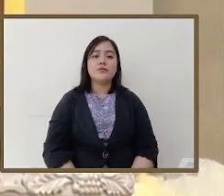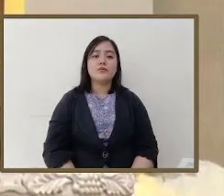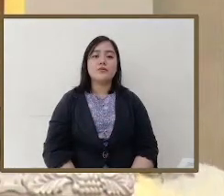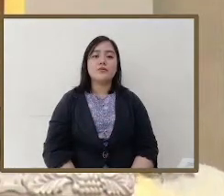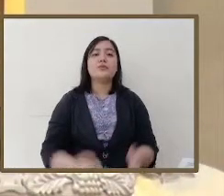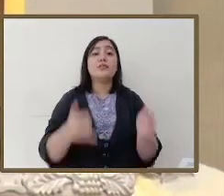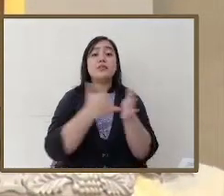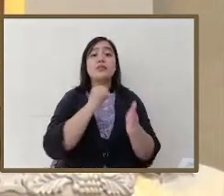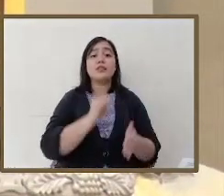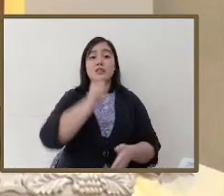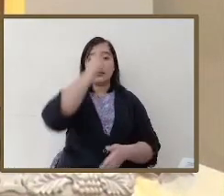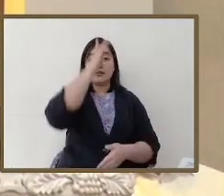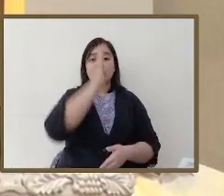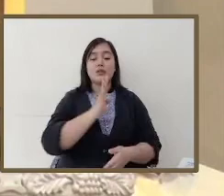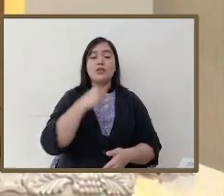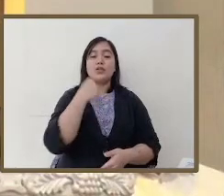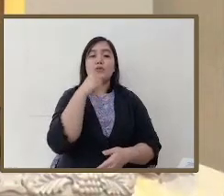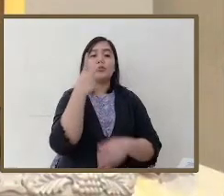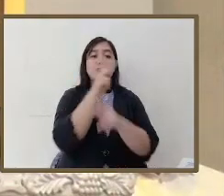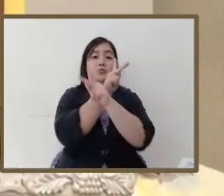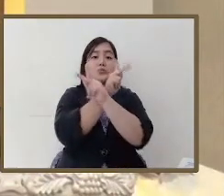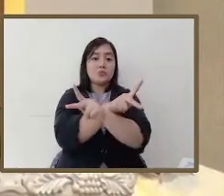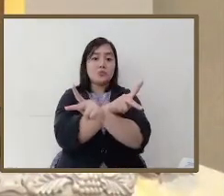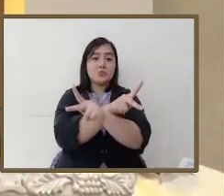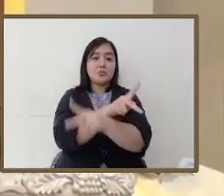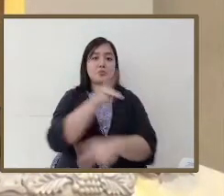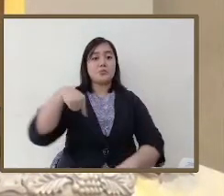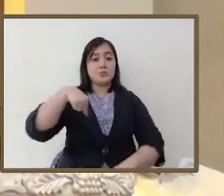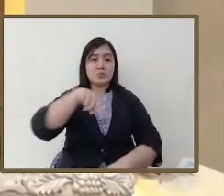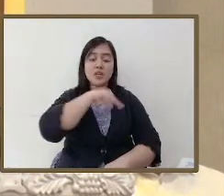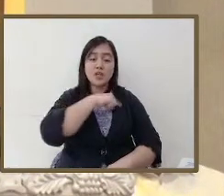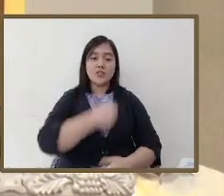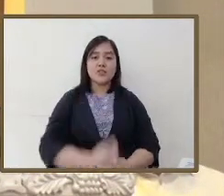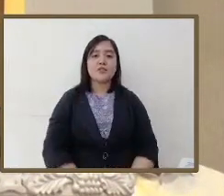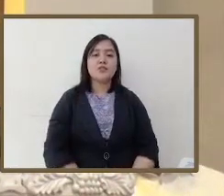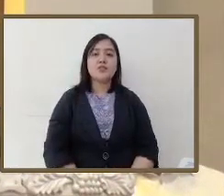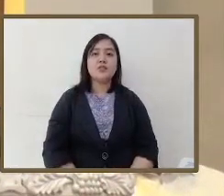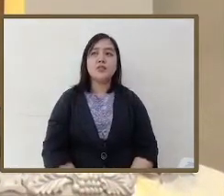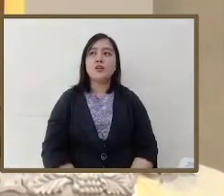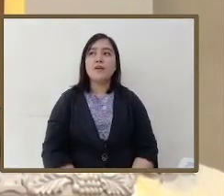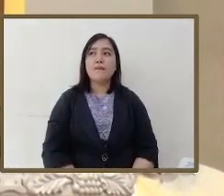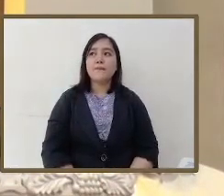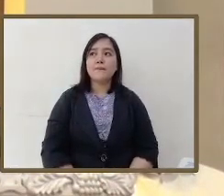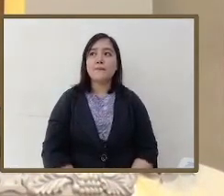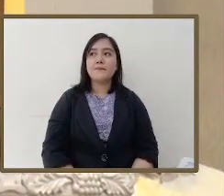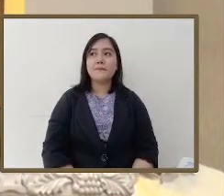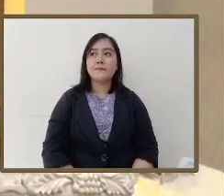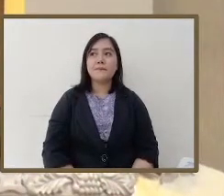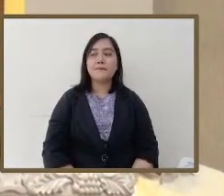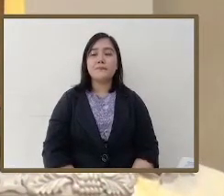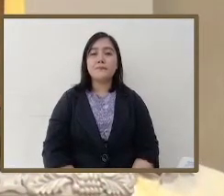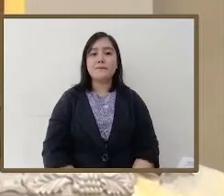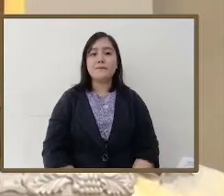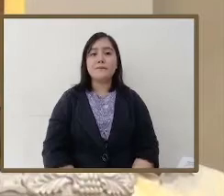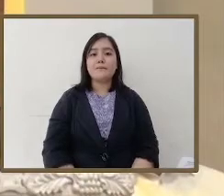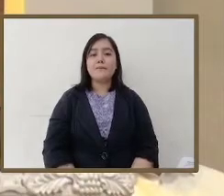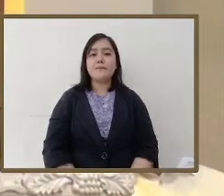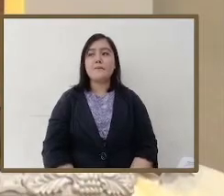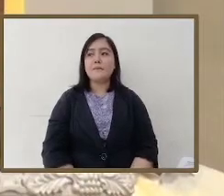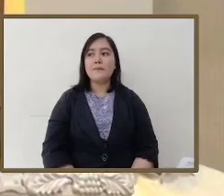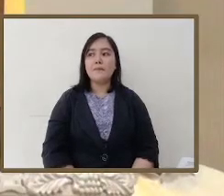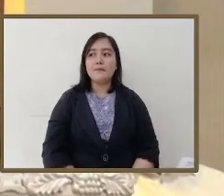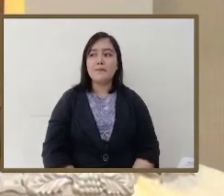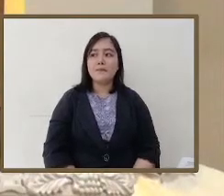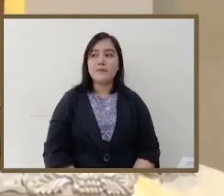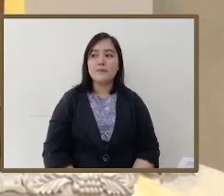Do you understand that? Kapatid, kasama natin ang ating anak. Pero sa totoo lang, hindi